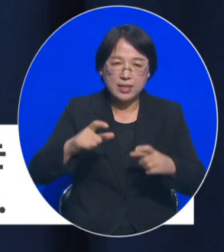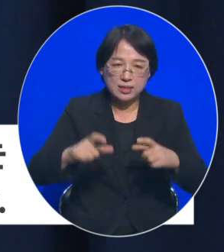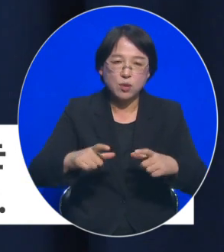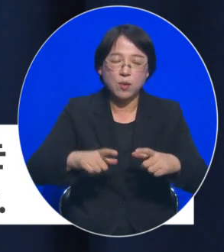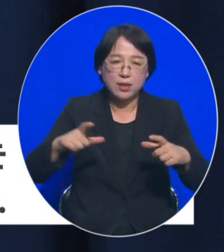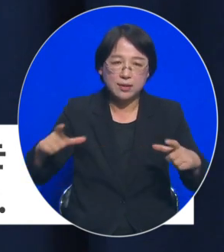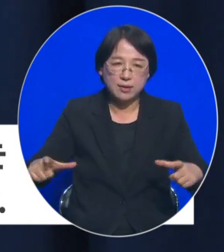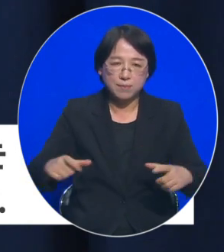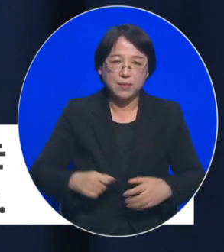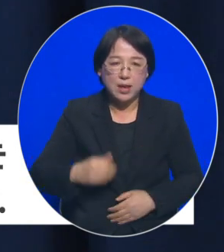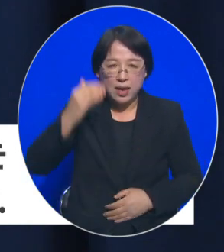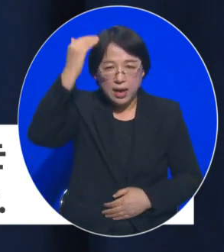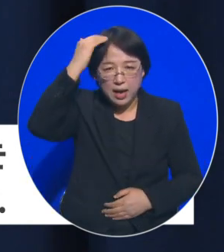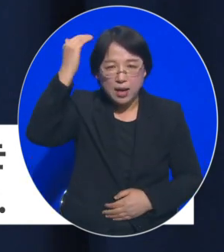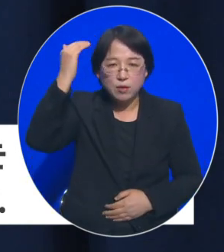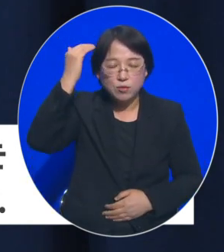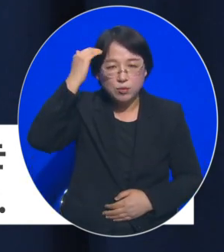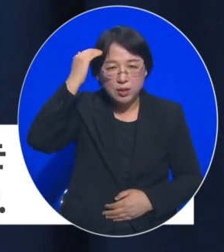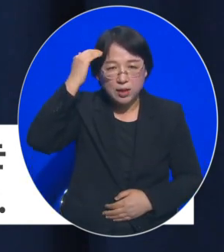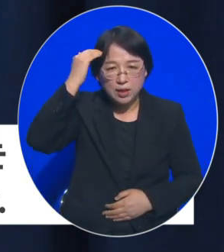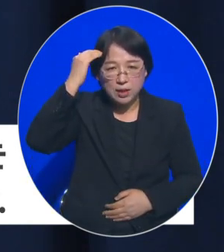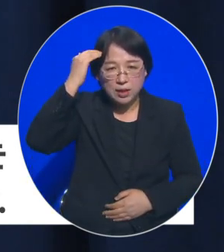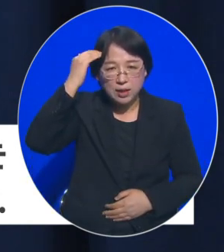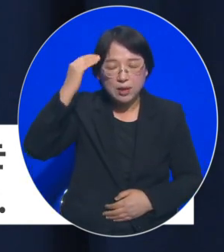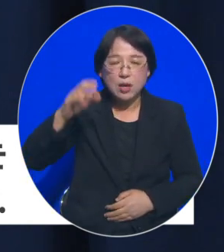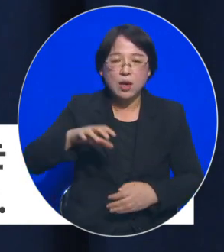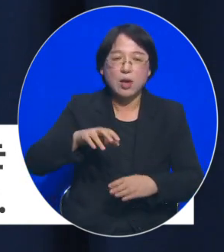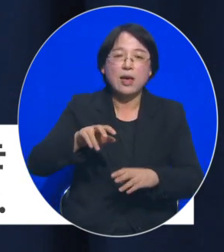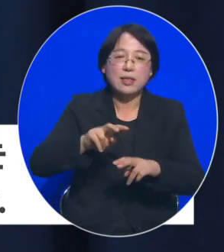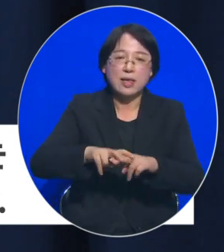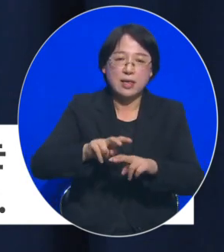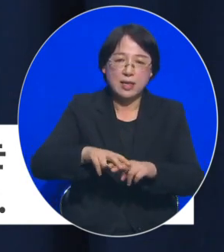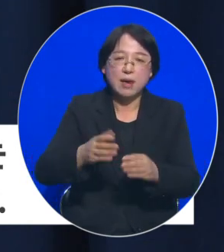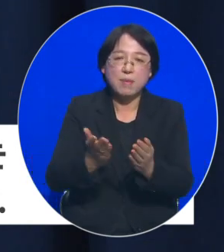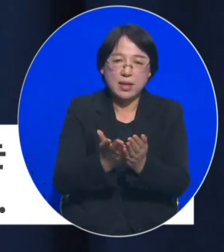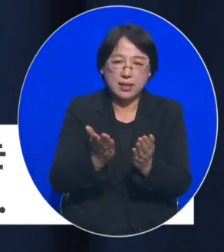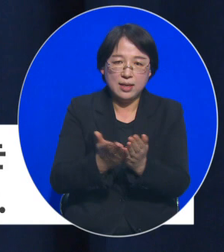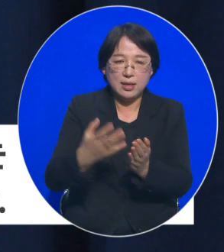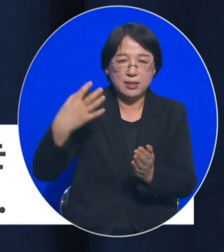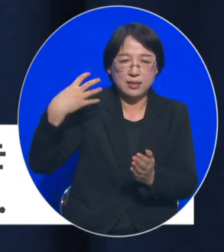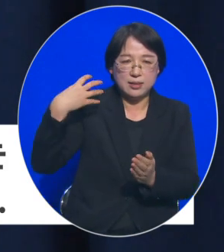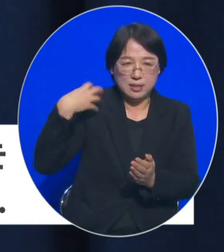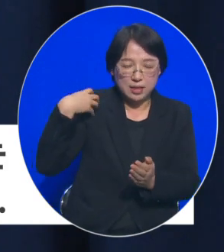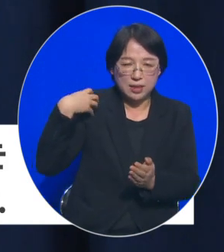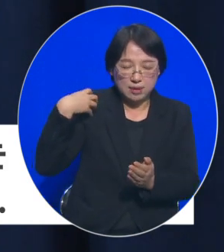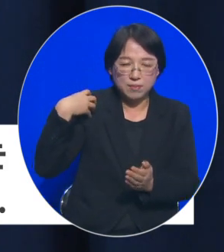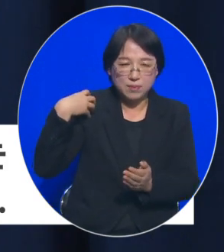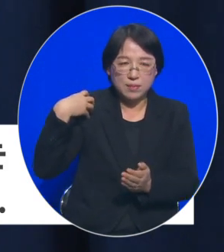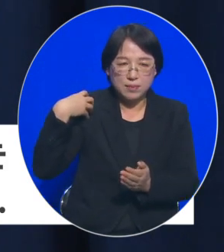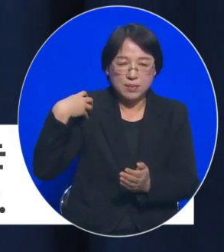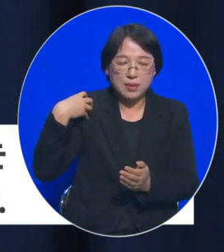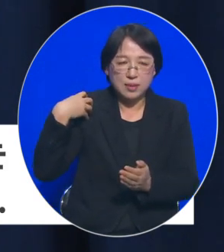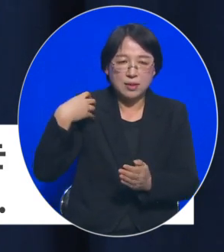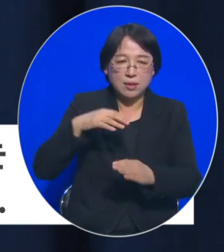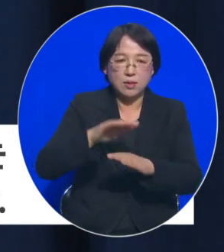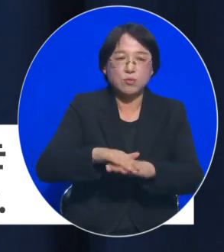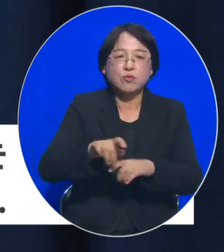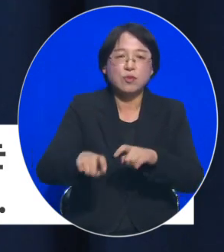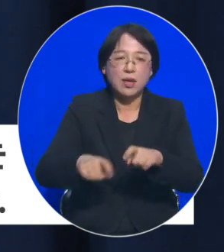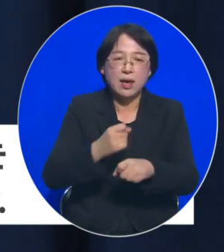한국의 높아진 위상에 맞게 역내에서 책임있는 역할을 수행해 나가겠다는 의지를